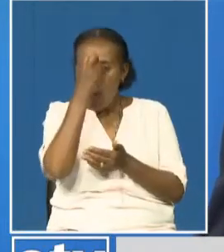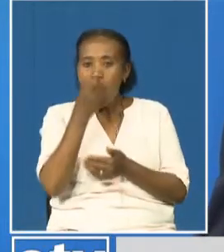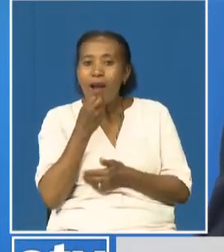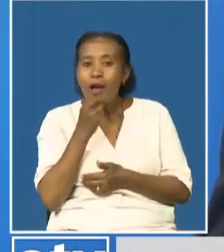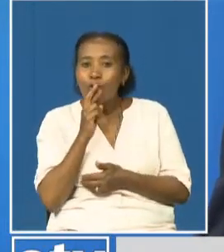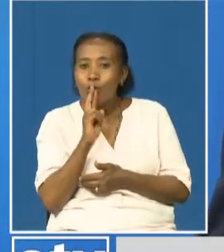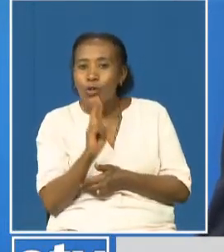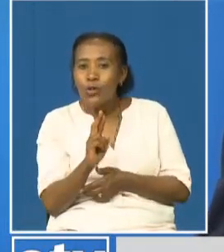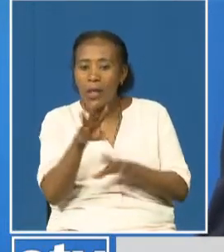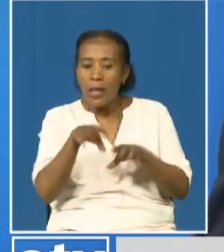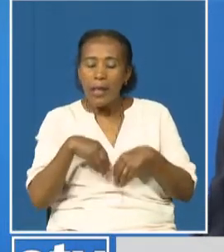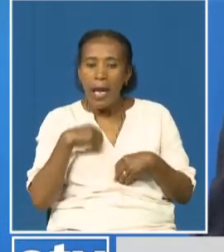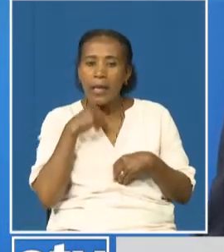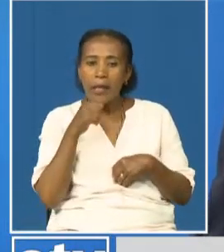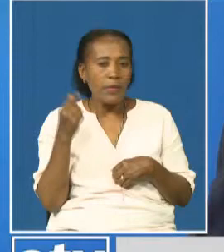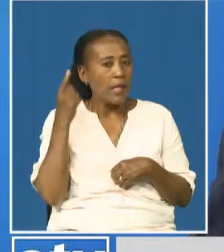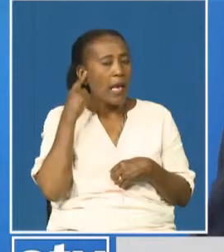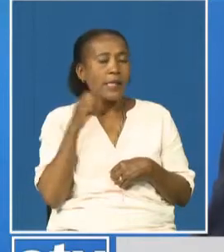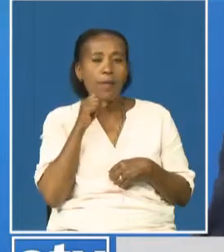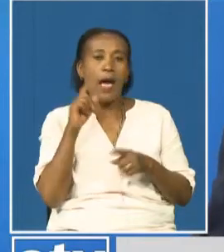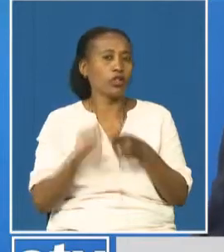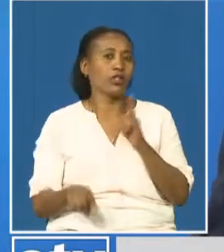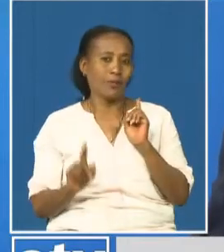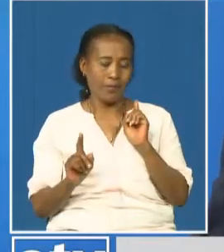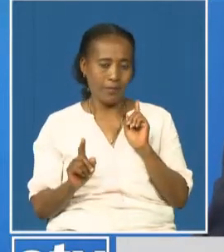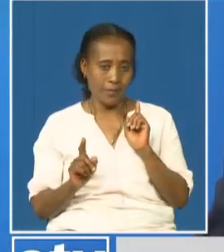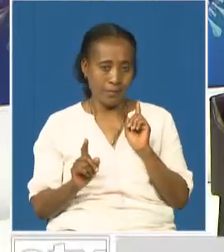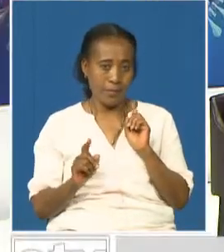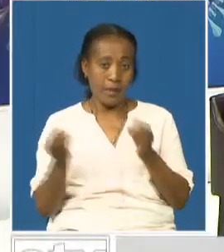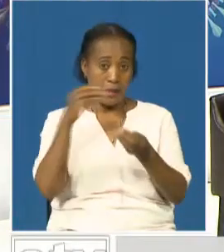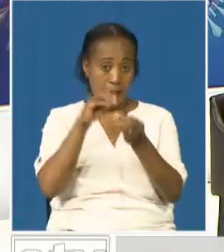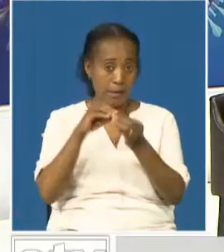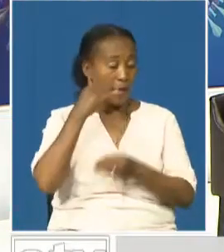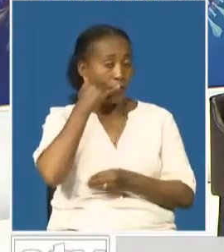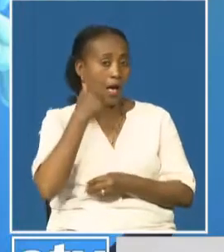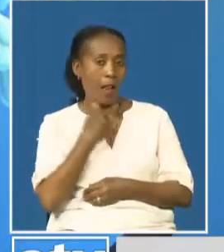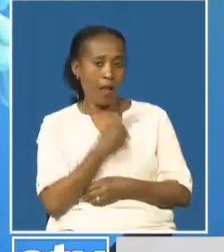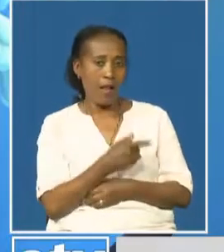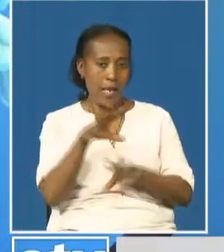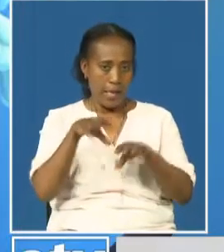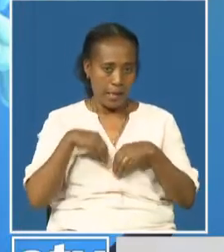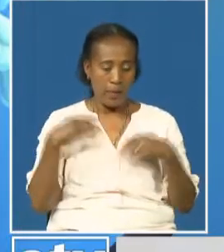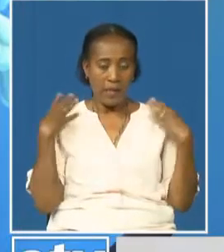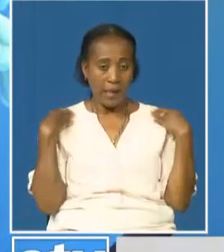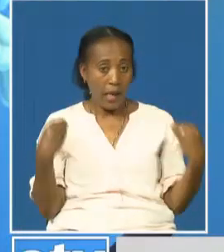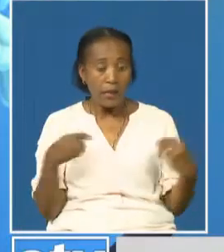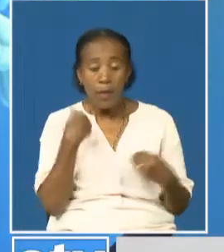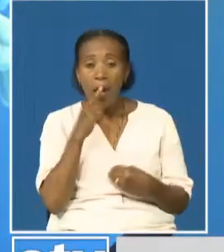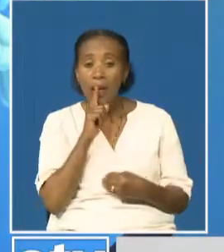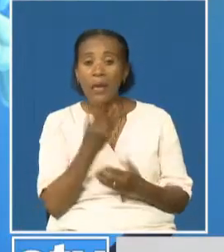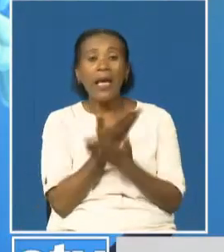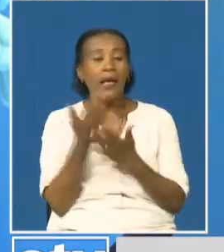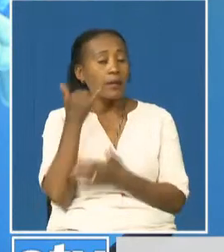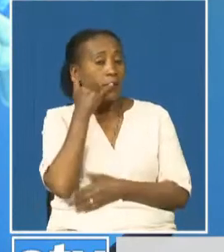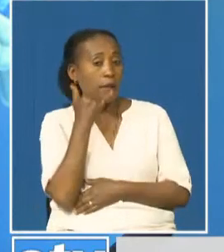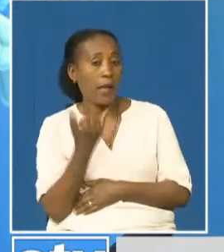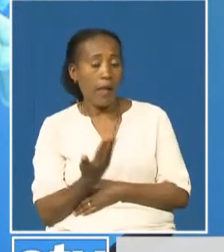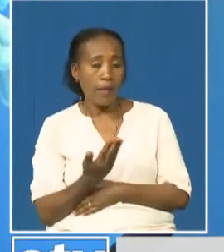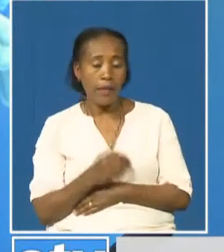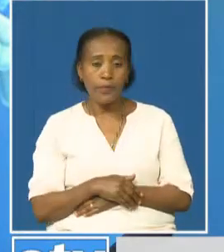ወላጆቹን ላይቀበል ላይሰማ አይችልም። ተጨማሪ ስልክ አለን እንቀበል። ጤና ይስጥልን፣ ማንን በል ከየት ነው